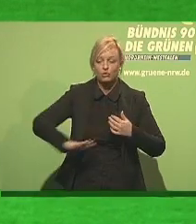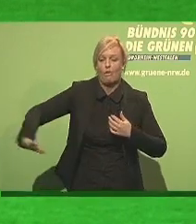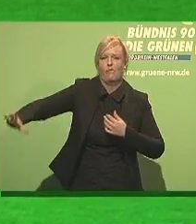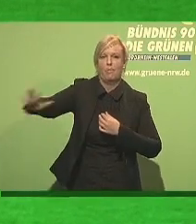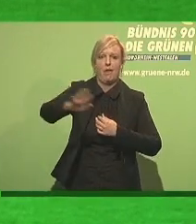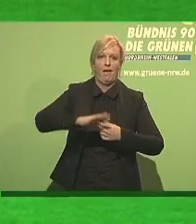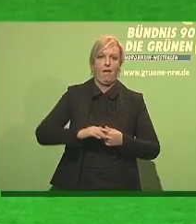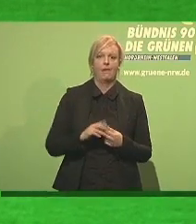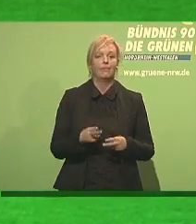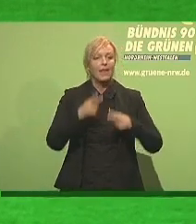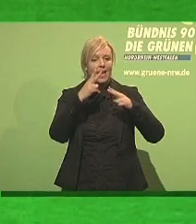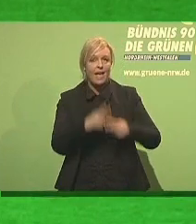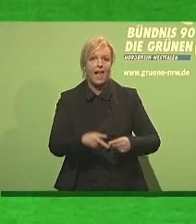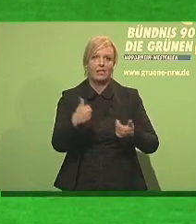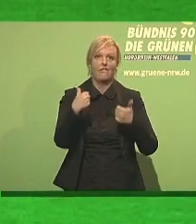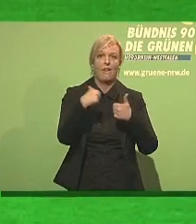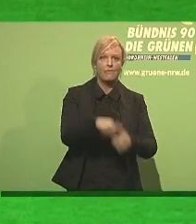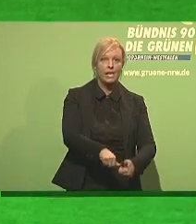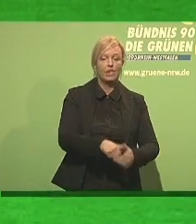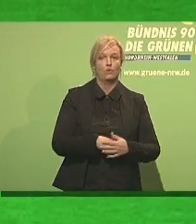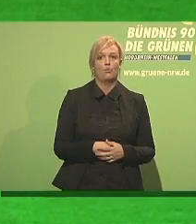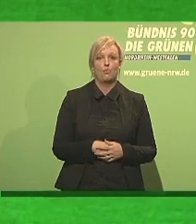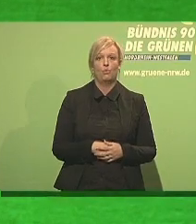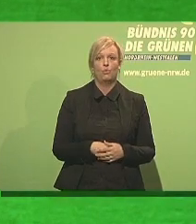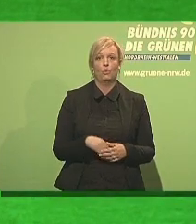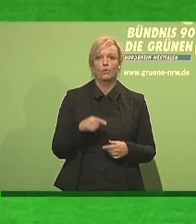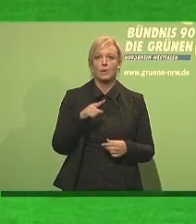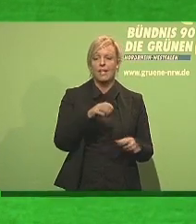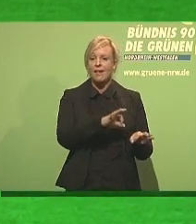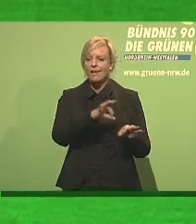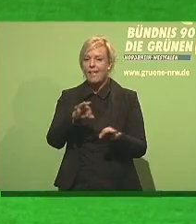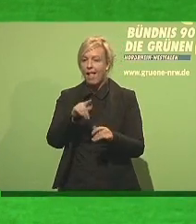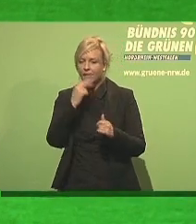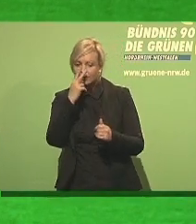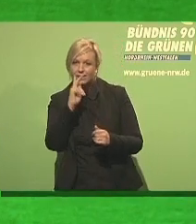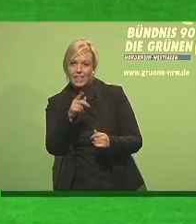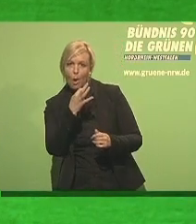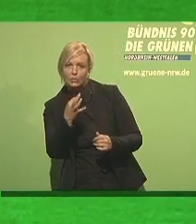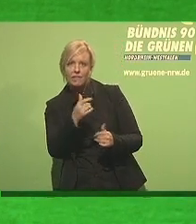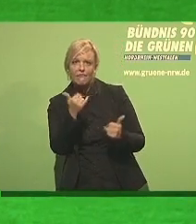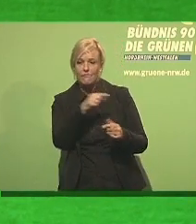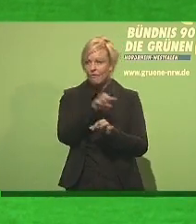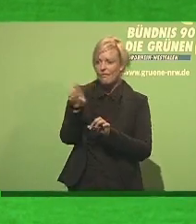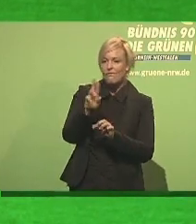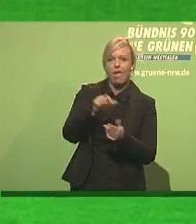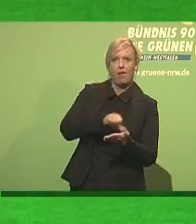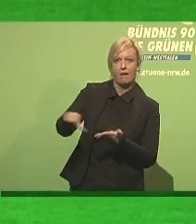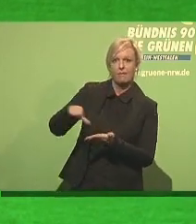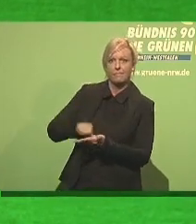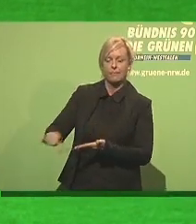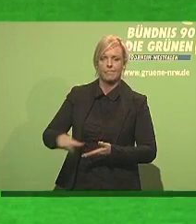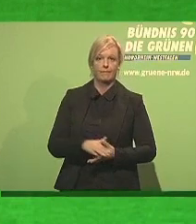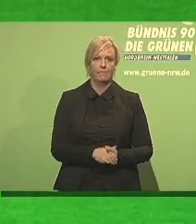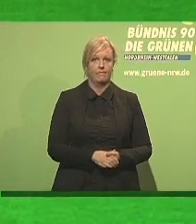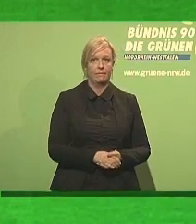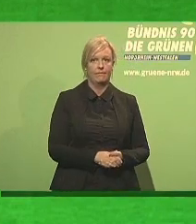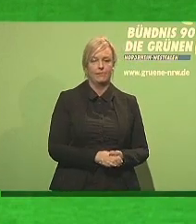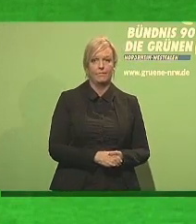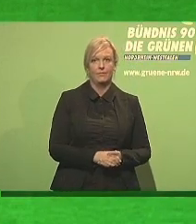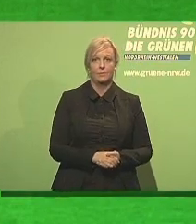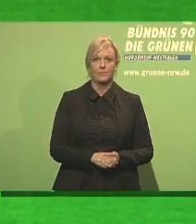rechtliche Verpflichtungen, mit Transparenz bei Geldflüssen, durch gezielte Korruptionsbekämpfung. Und hierzu